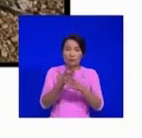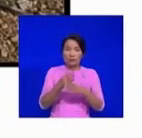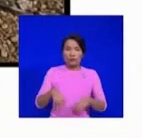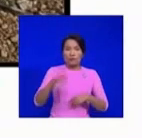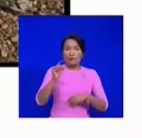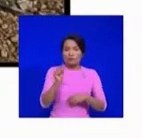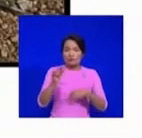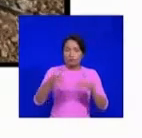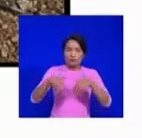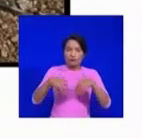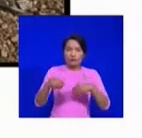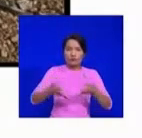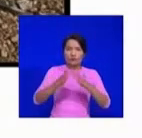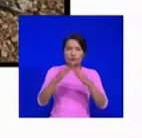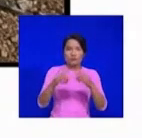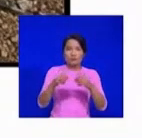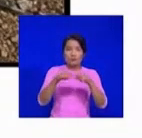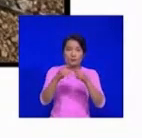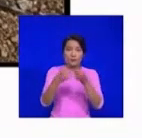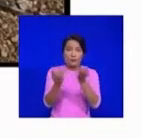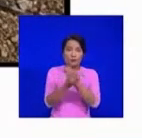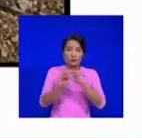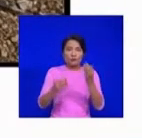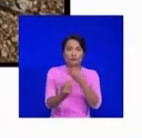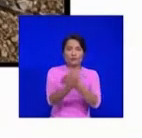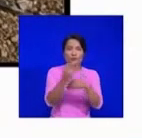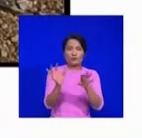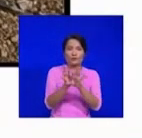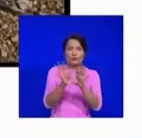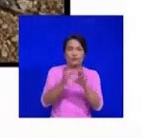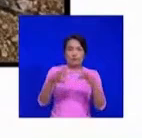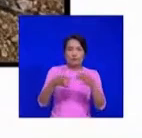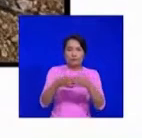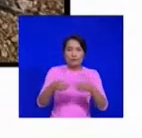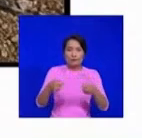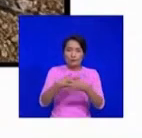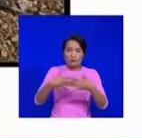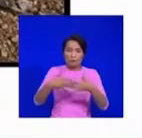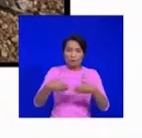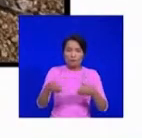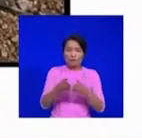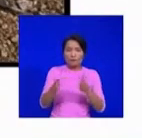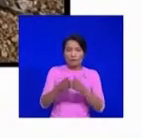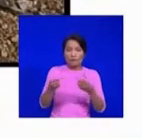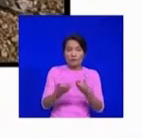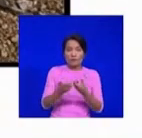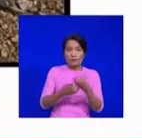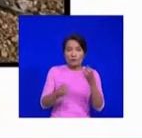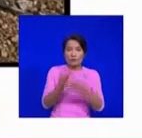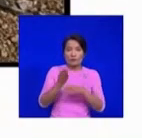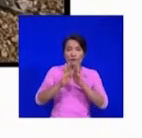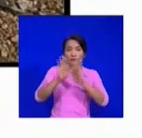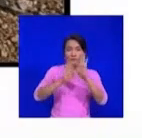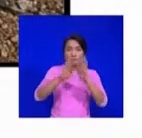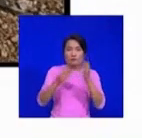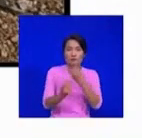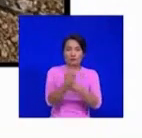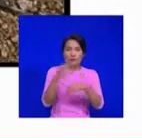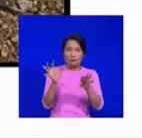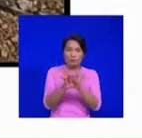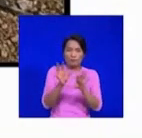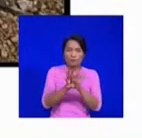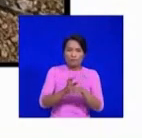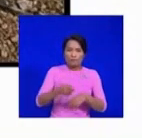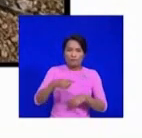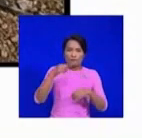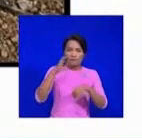าพ่นยาฆ่าแมลงเอามาโรยแล้วก็มือเมล็ดพันธุ์พืช แค่เนี่ยว่าโดนแกว่าตาบุตาลิ เอาเป็นว่าฝ่ายต่อต้